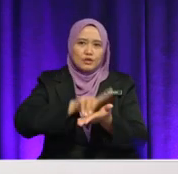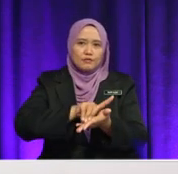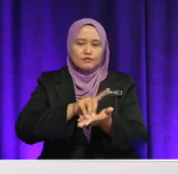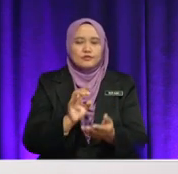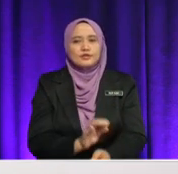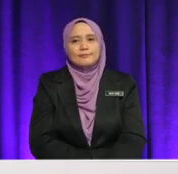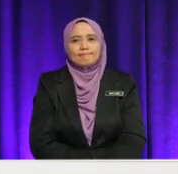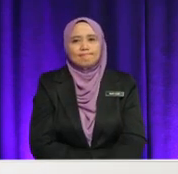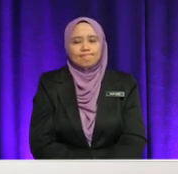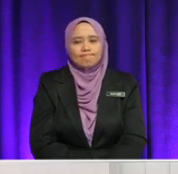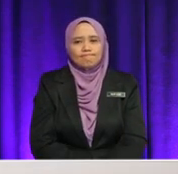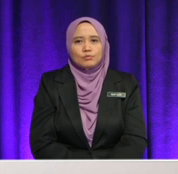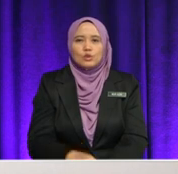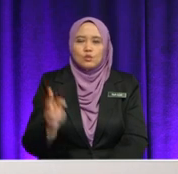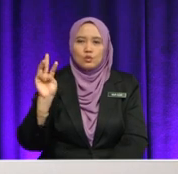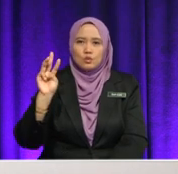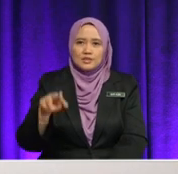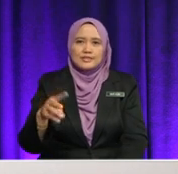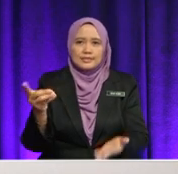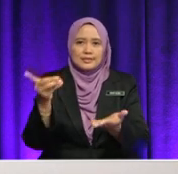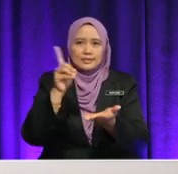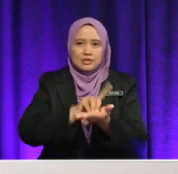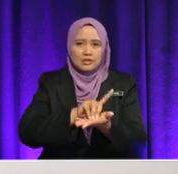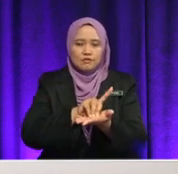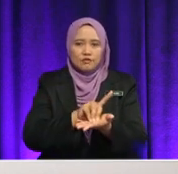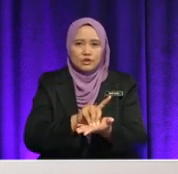pendaftaran dahulu baru boleh